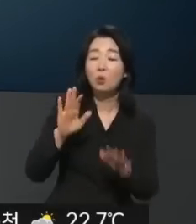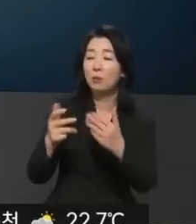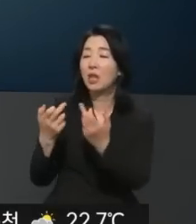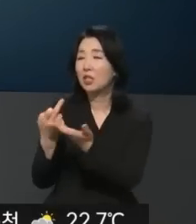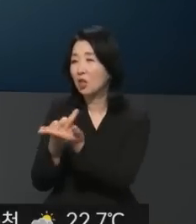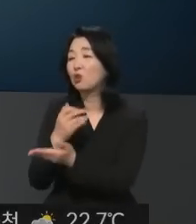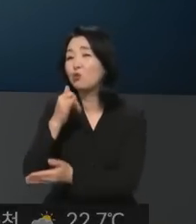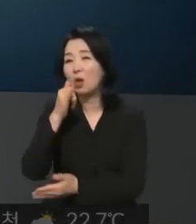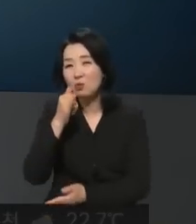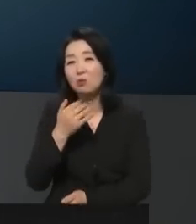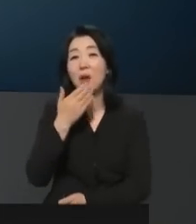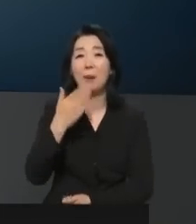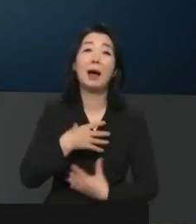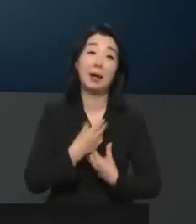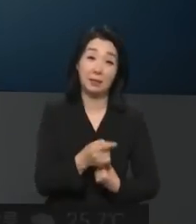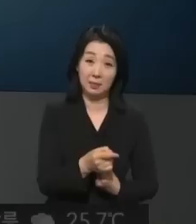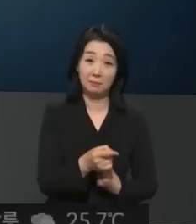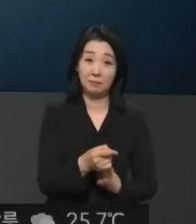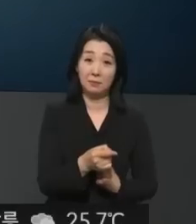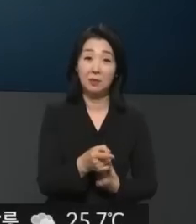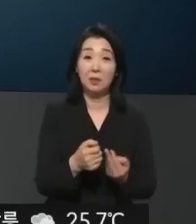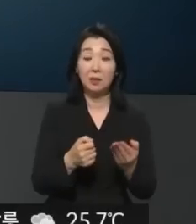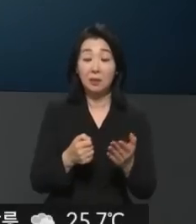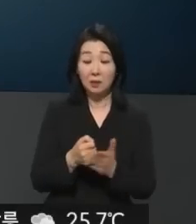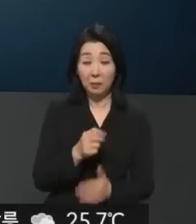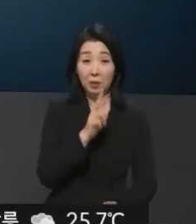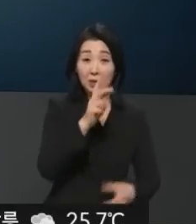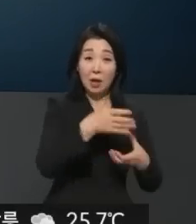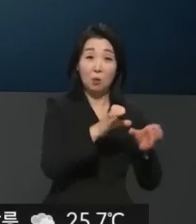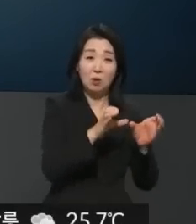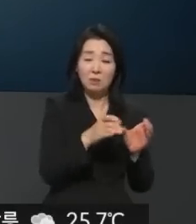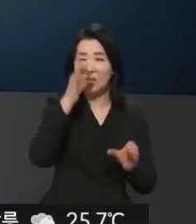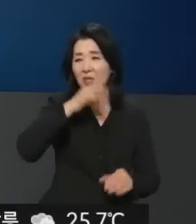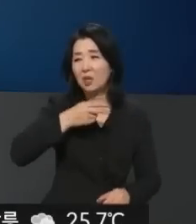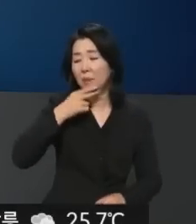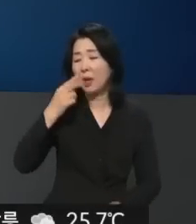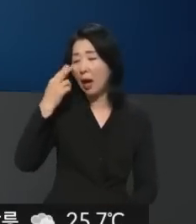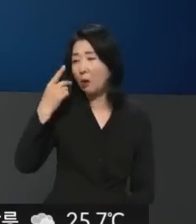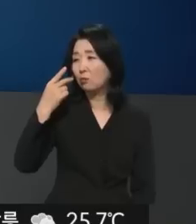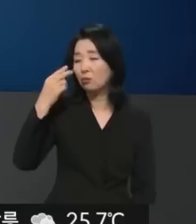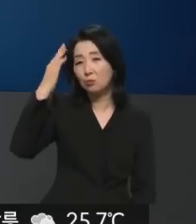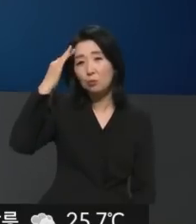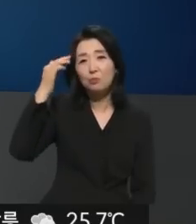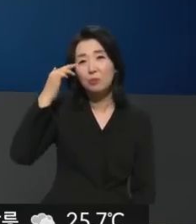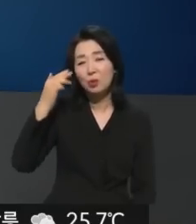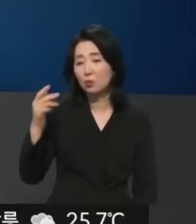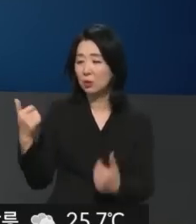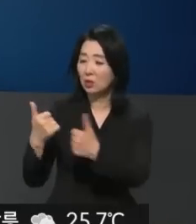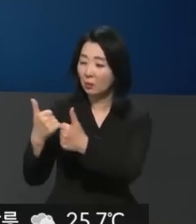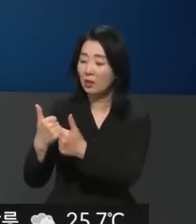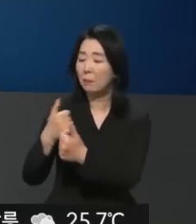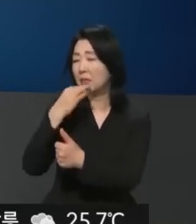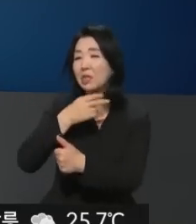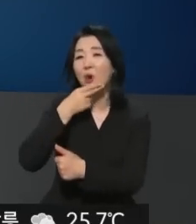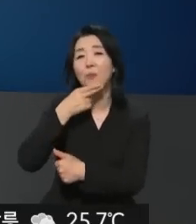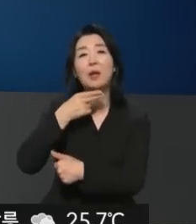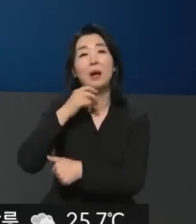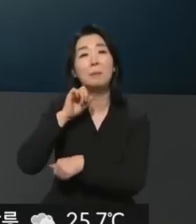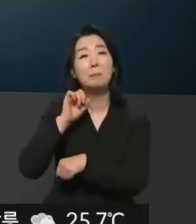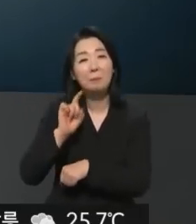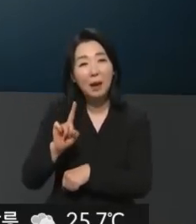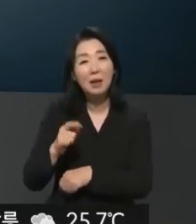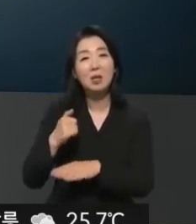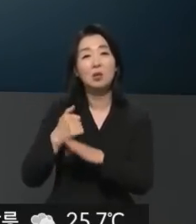제주에 있구나 할 수 있다는 얘기죠. 그래서 야권에선 실익이 없는 한미 정상회담이었다고 평가하는데요. 비슷한 혹평은